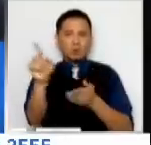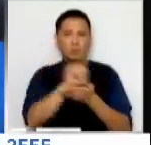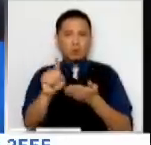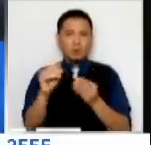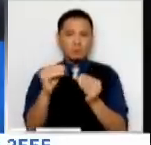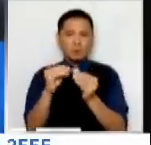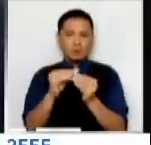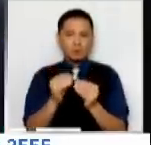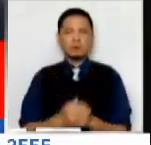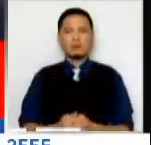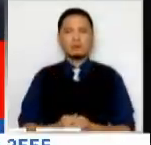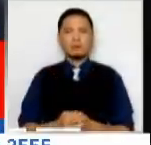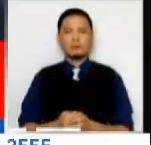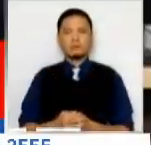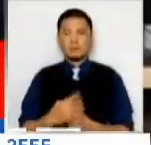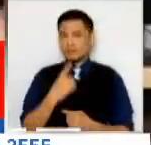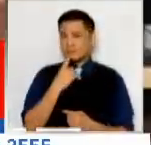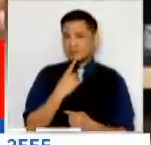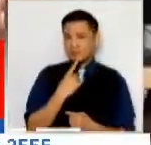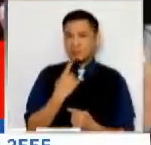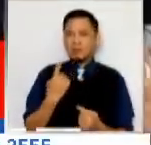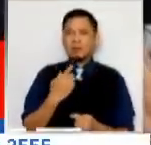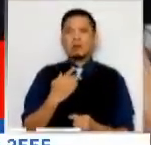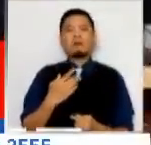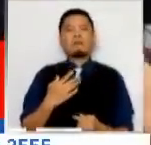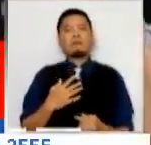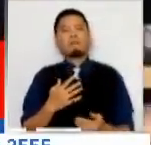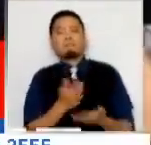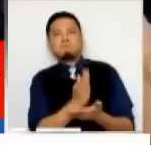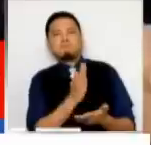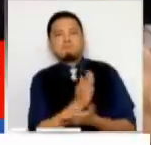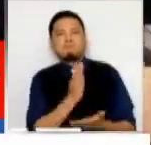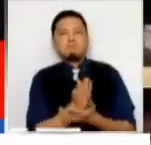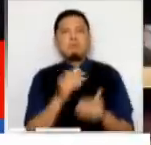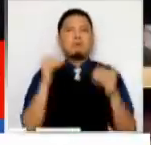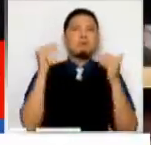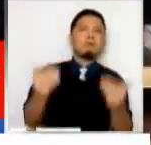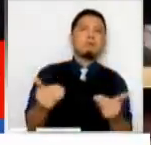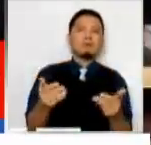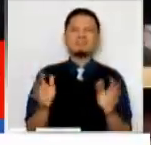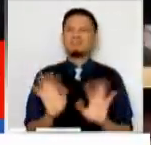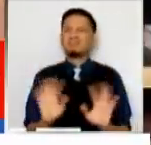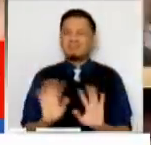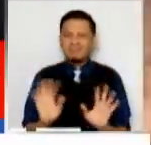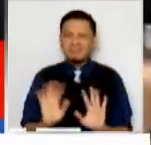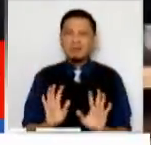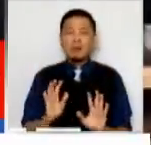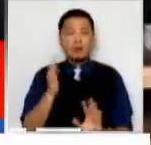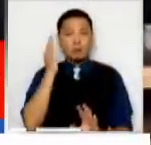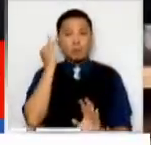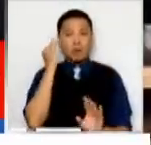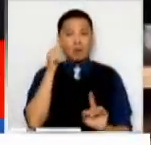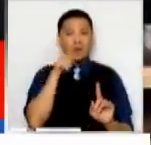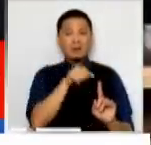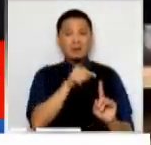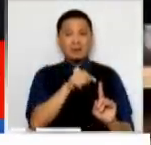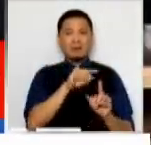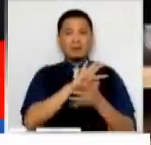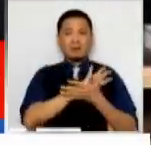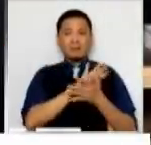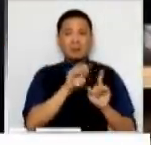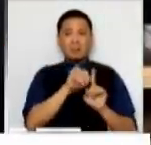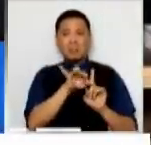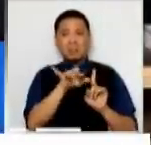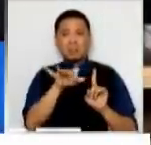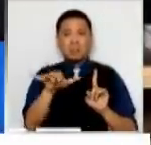namin, huwag tayo maging complacent. Yung kung average daily attack rate ng halos lahat ng local governments natin